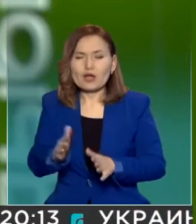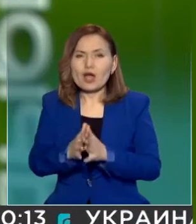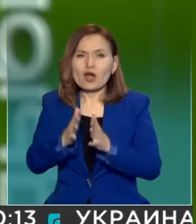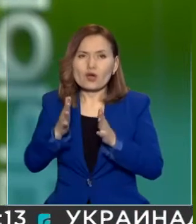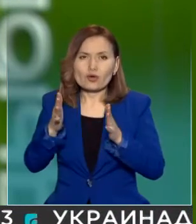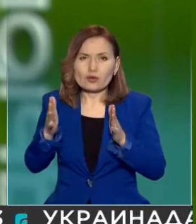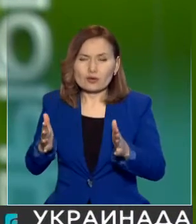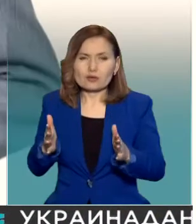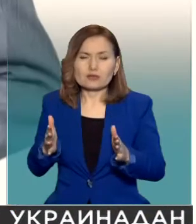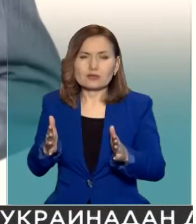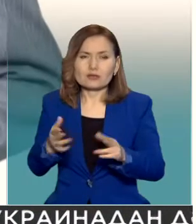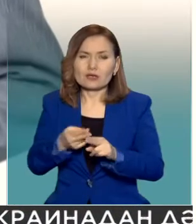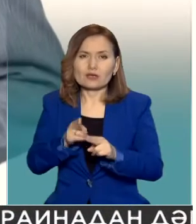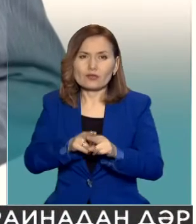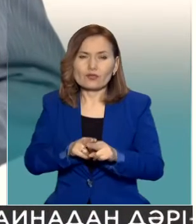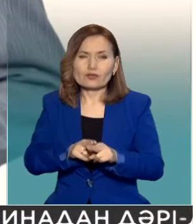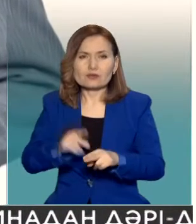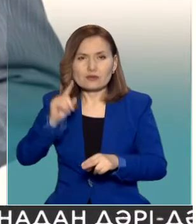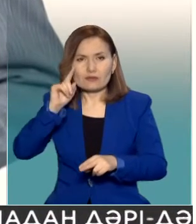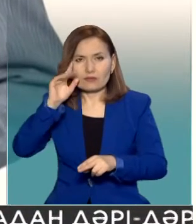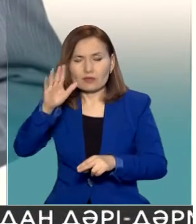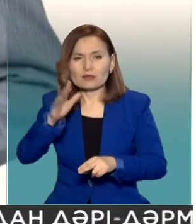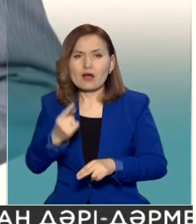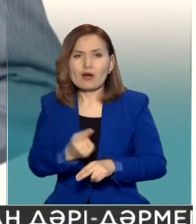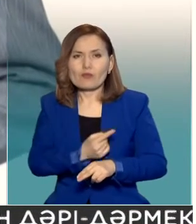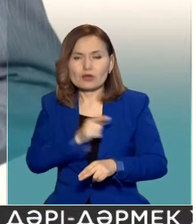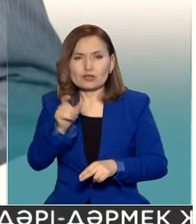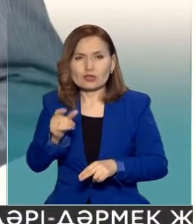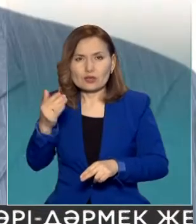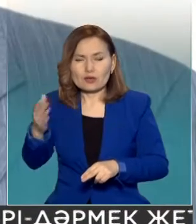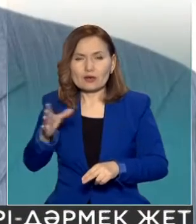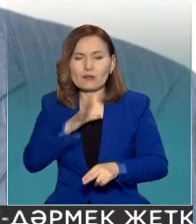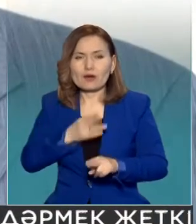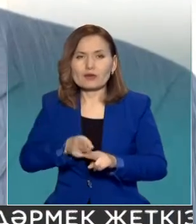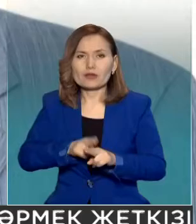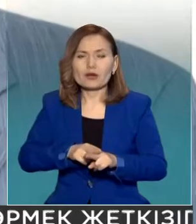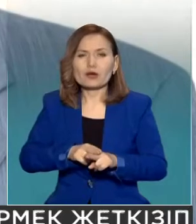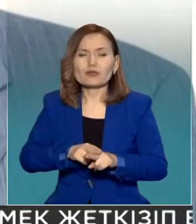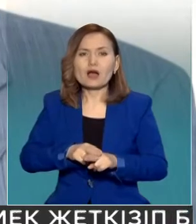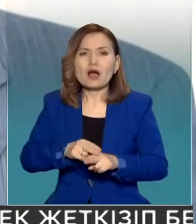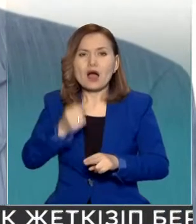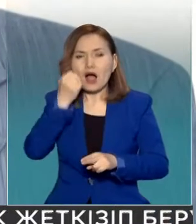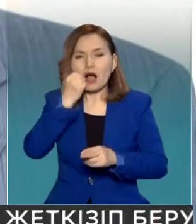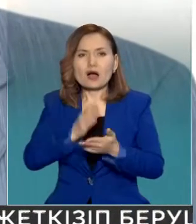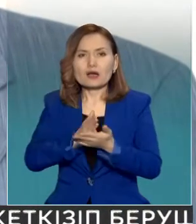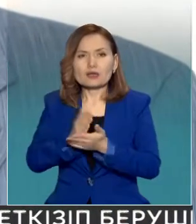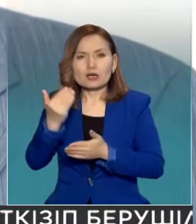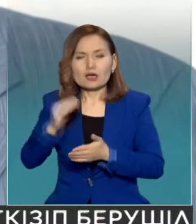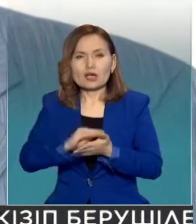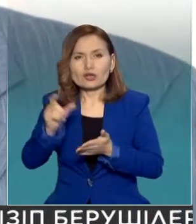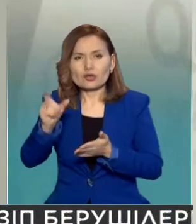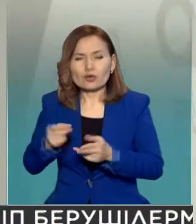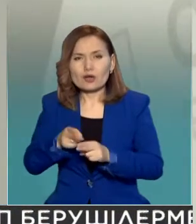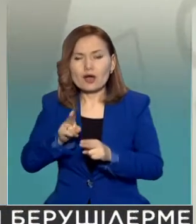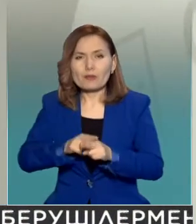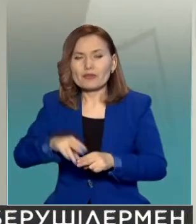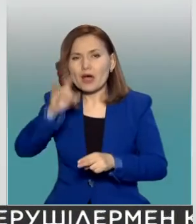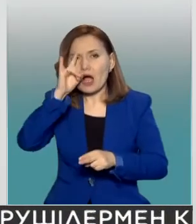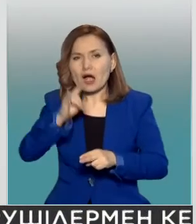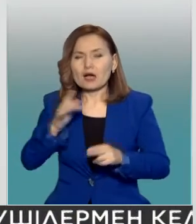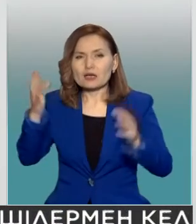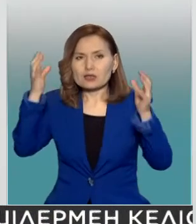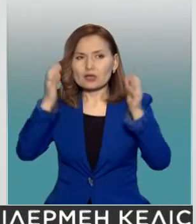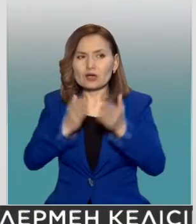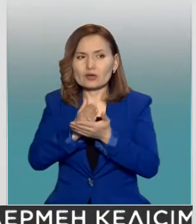мектеп еді ғой. Талантымен, еңбекқорлығымен дараланған ардагер журналист соңғы жылдары қара шаңырақ Қазақ